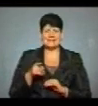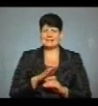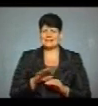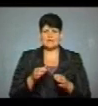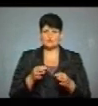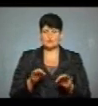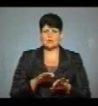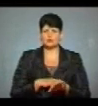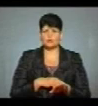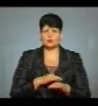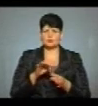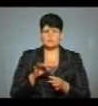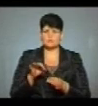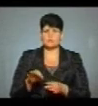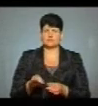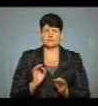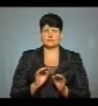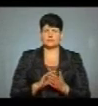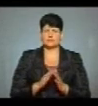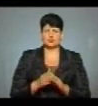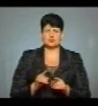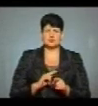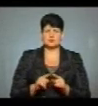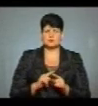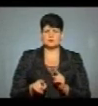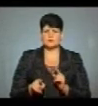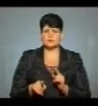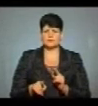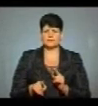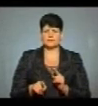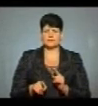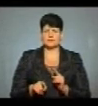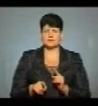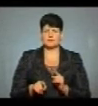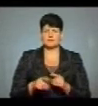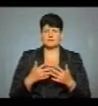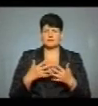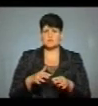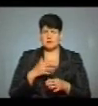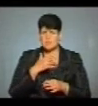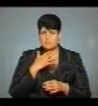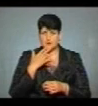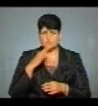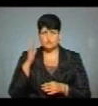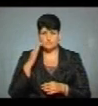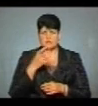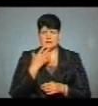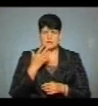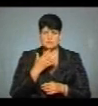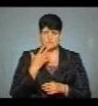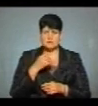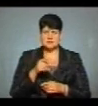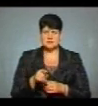дозволяли довго утримувати їх в належному стані, вони дуже швидко приходили в такий стан, коли ми втрачали багато води і теплової енергії через